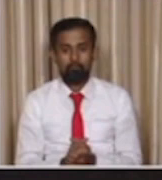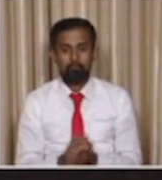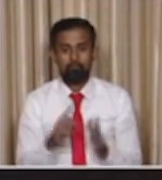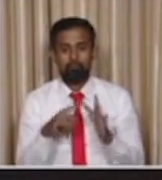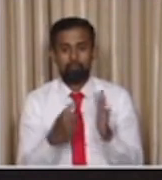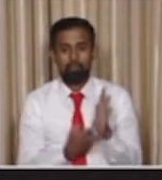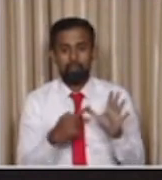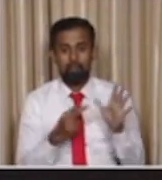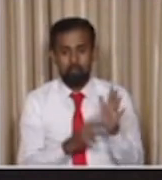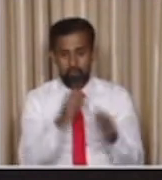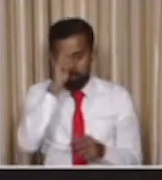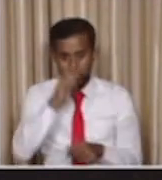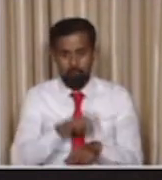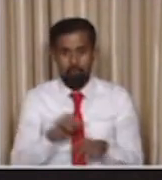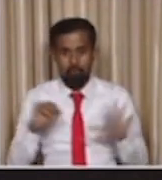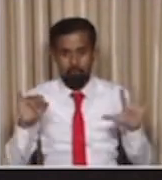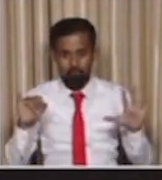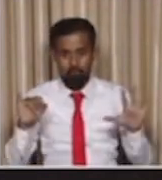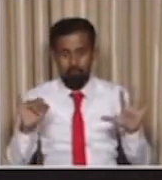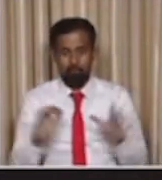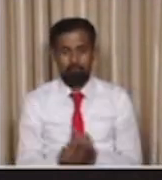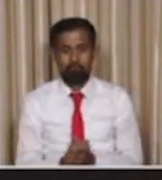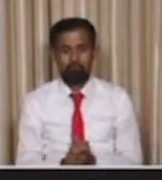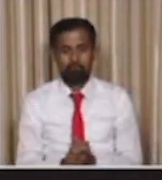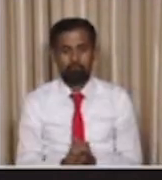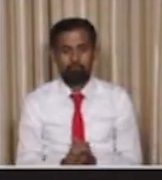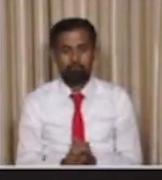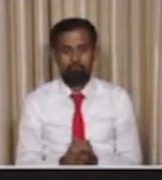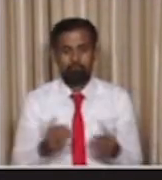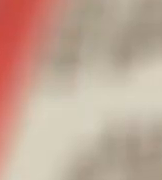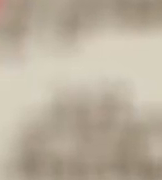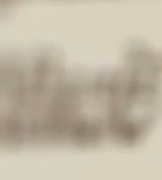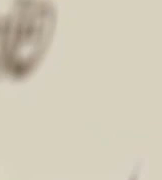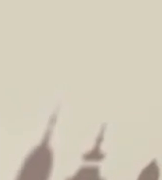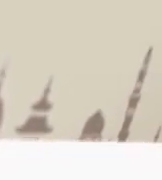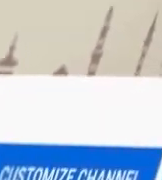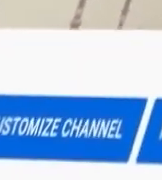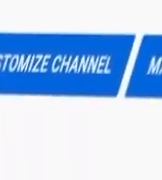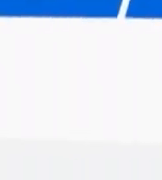වික්‍රමරත්න මහත්මයා ඔබතුමාට මිනිත්තු 6ක කාලයක් තියෙනවා ස්තුතියි අද අපේ